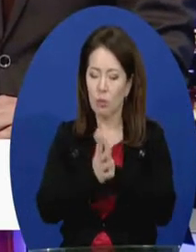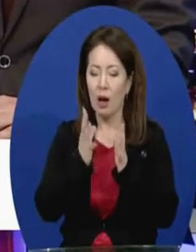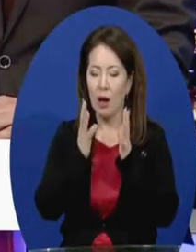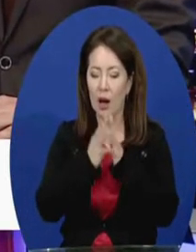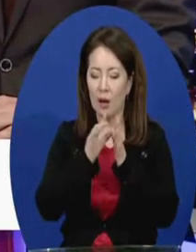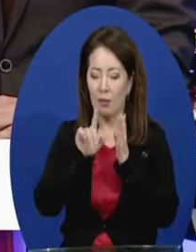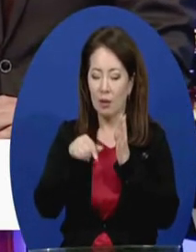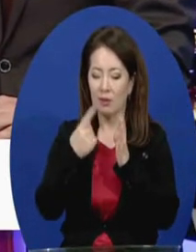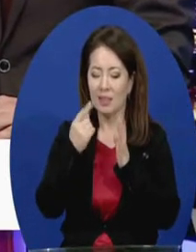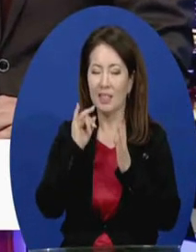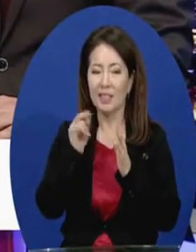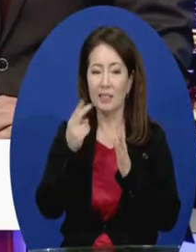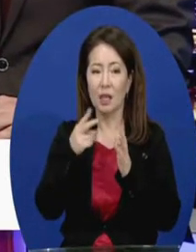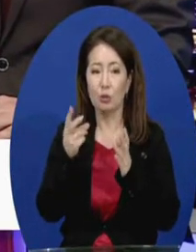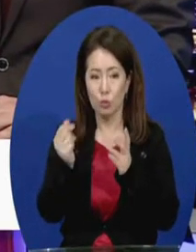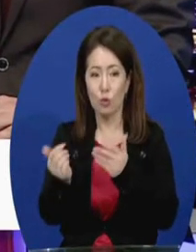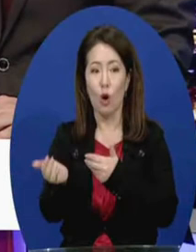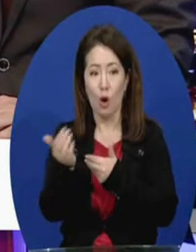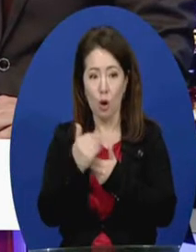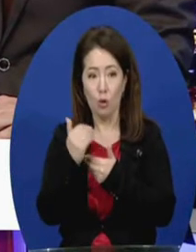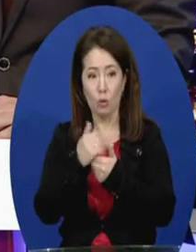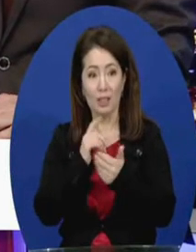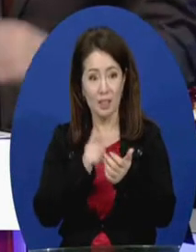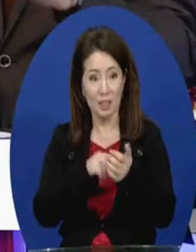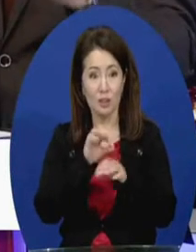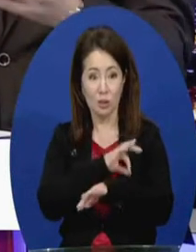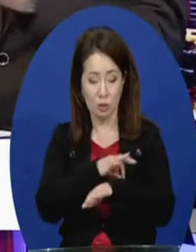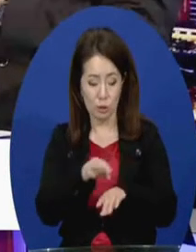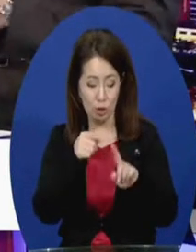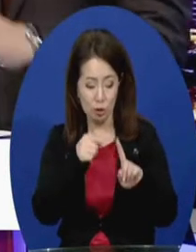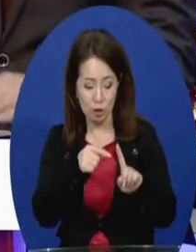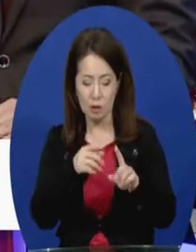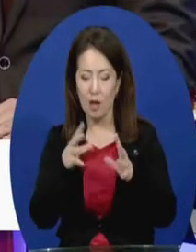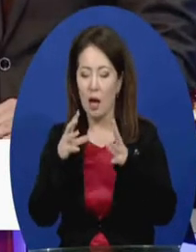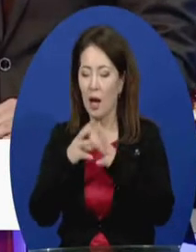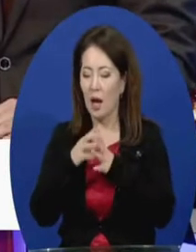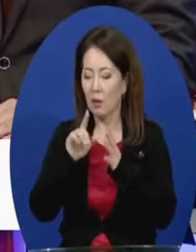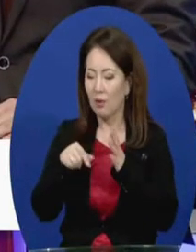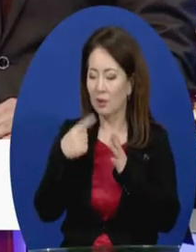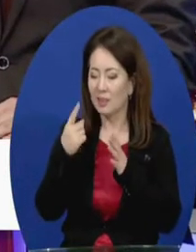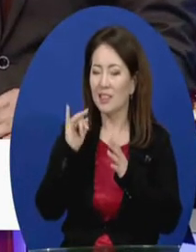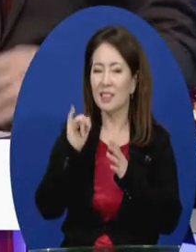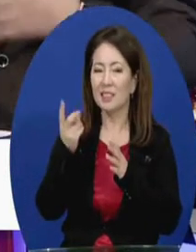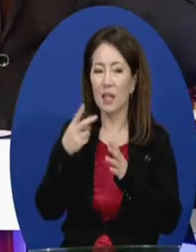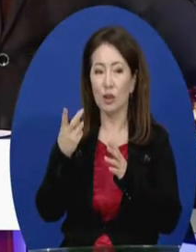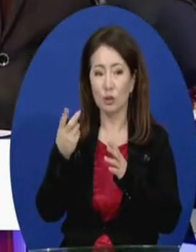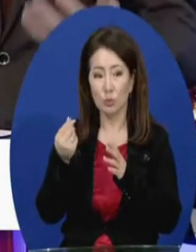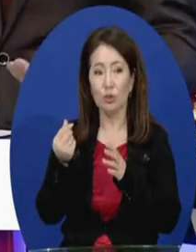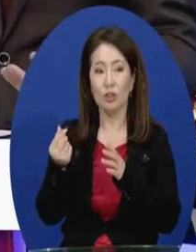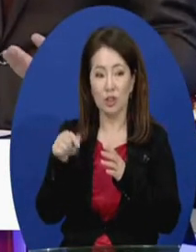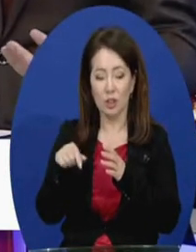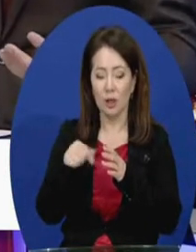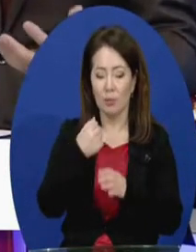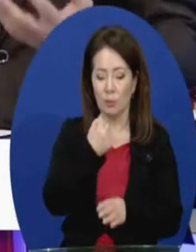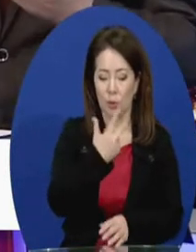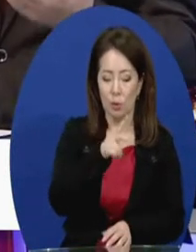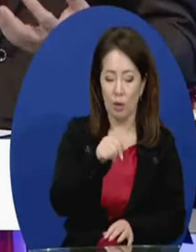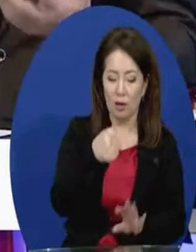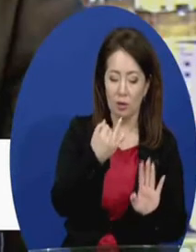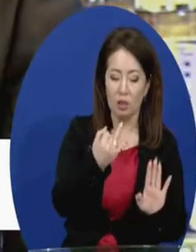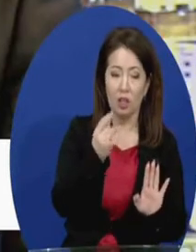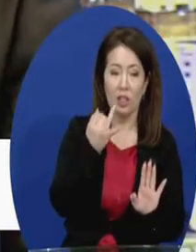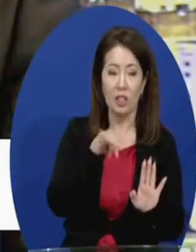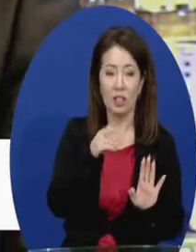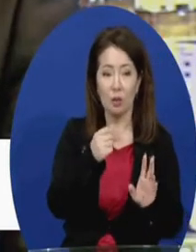төгрөгийн хөрөнгө оруулалт шаардлагатай байгаа эдгээр төслүүдэд. За энэ 10.1 их найд төгрөгийнх нь 3.7 их найд